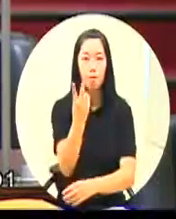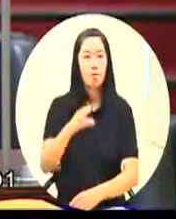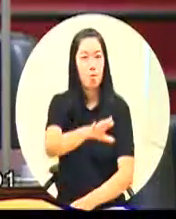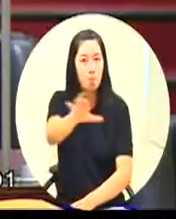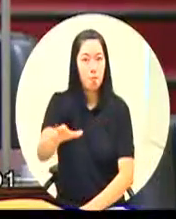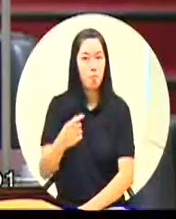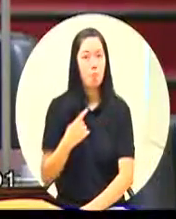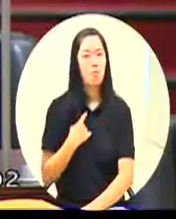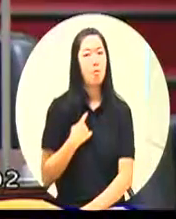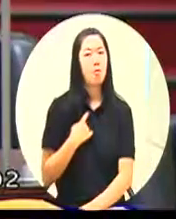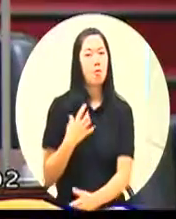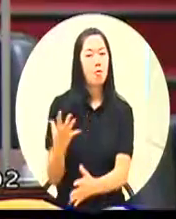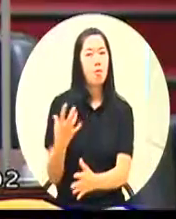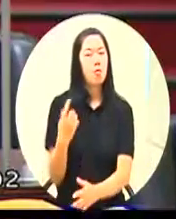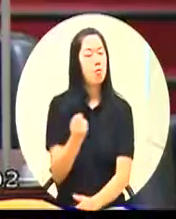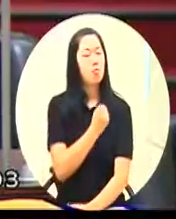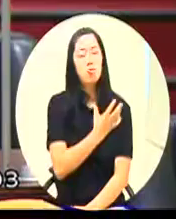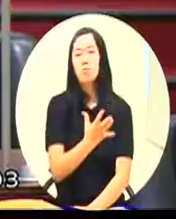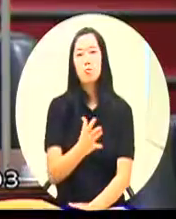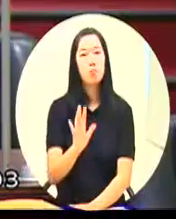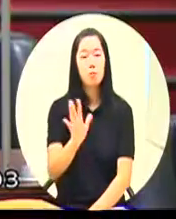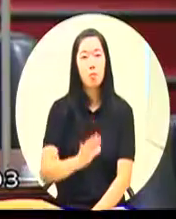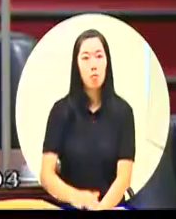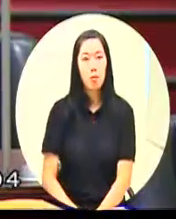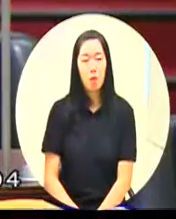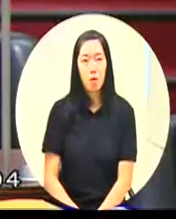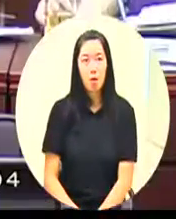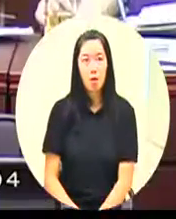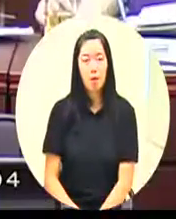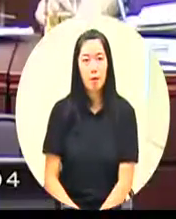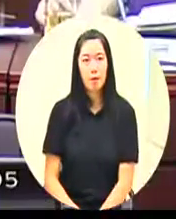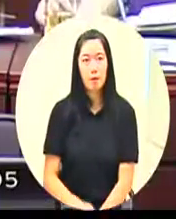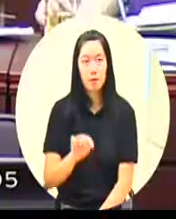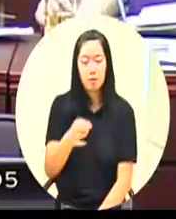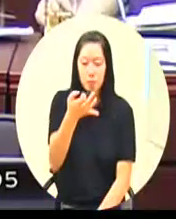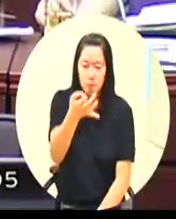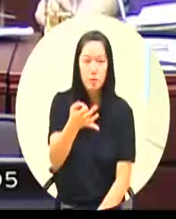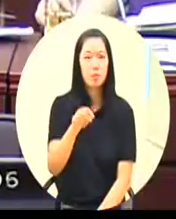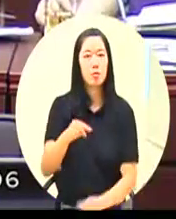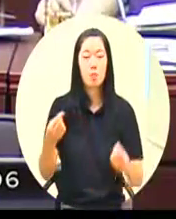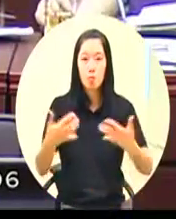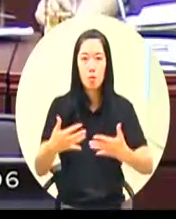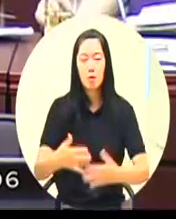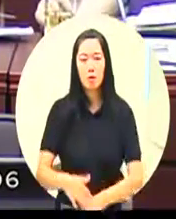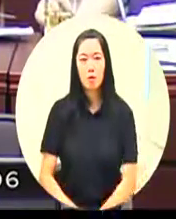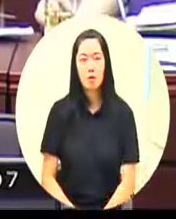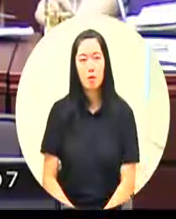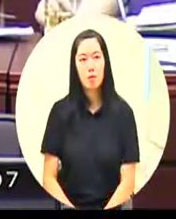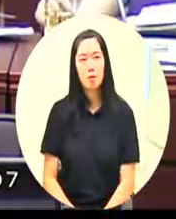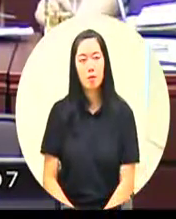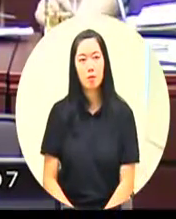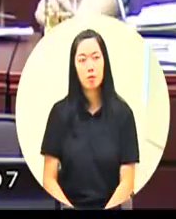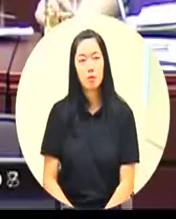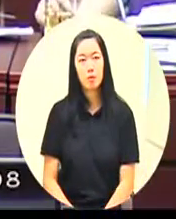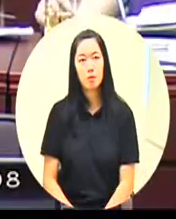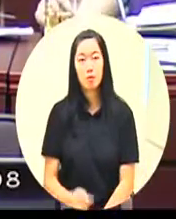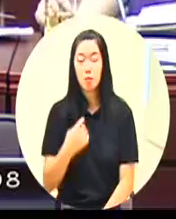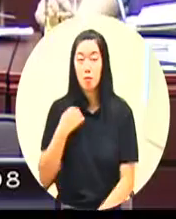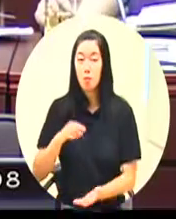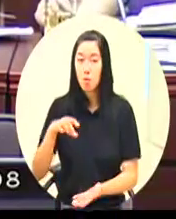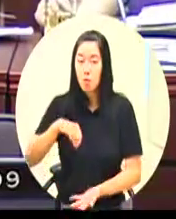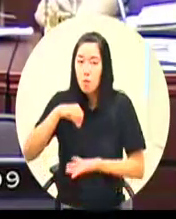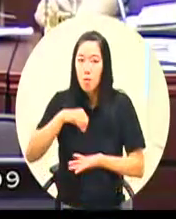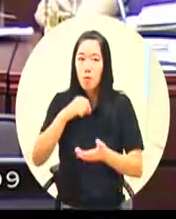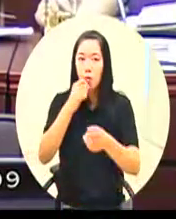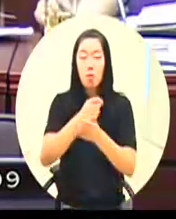受。我在现场， 我完全跟你说，就是经费的问题啊！ 啊，经费的问题，我们 你要从哪里去拿到 我们愿意